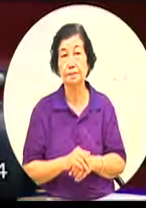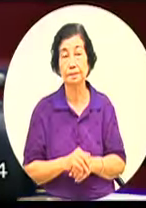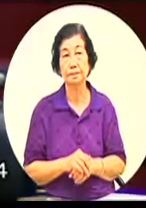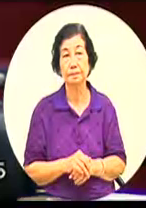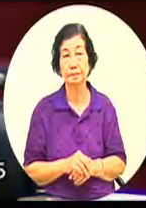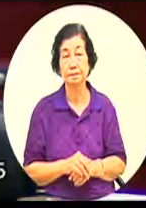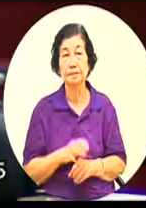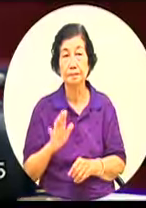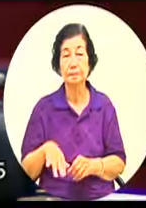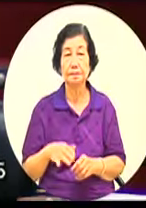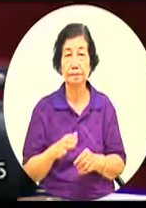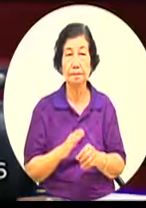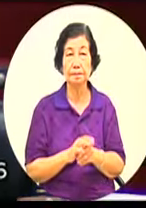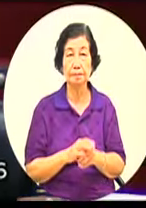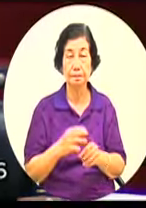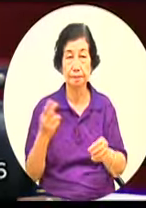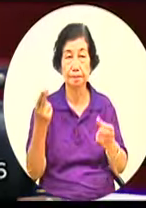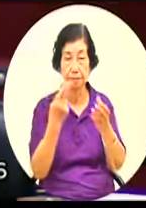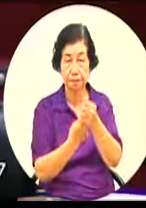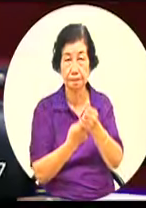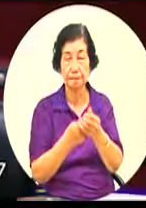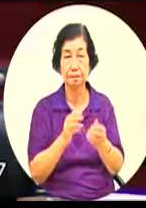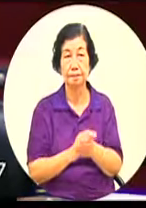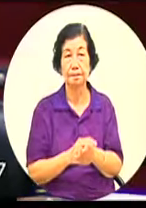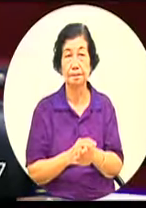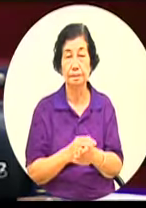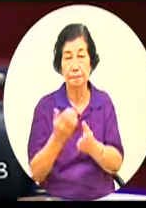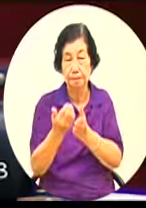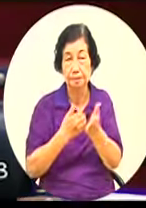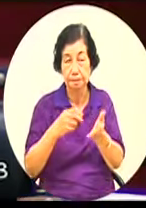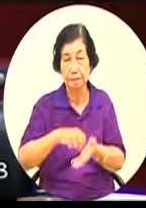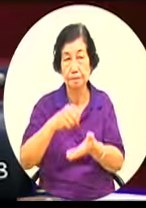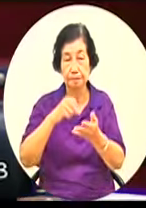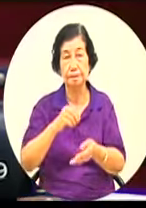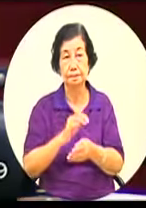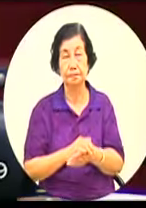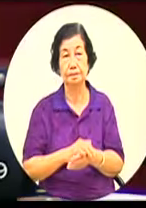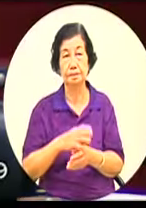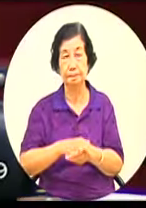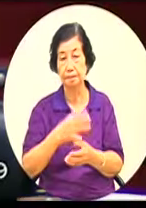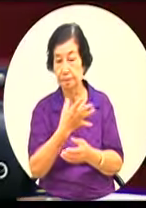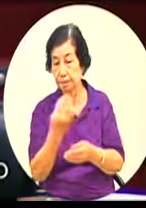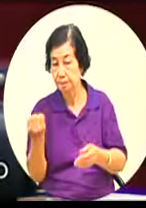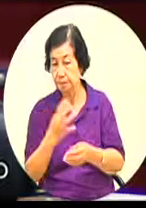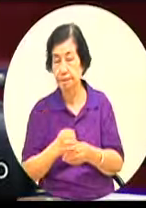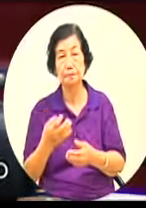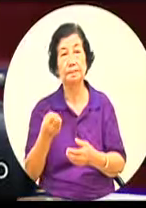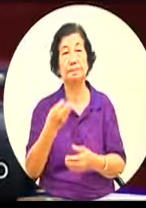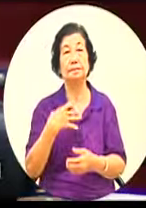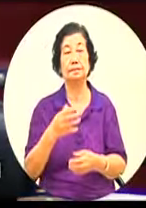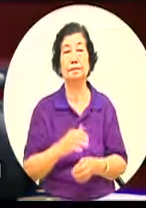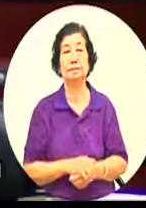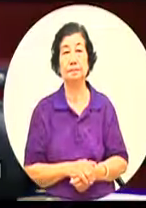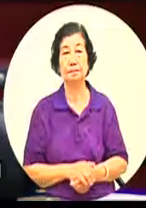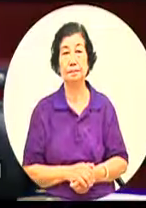的一个宣传的工作非常的重要，请你把刚才您说的这些数字都一样提供给本席。好，谢谢。